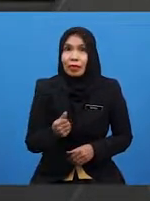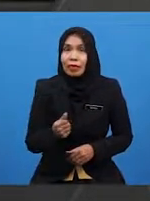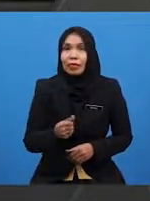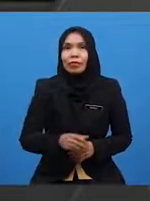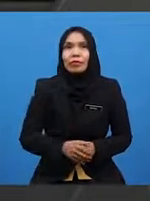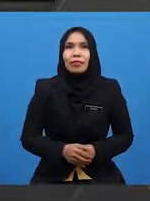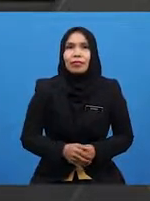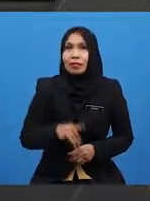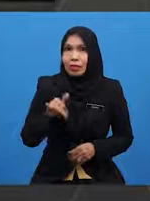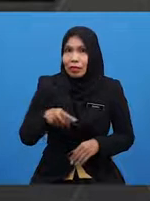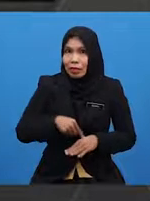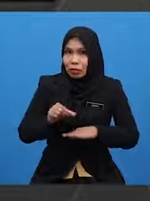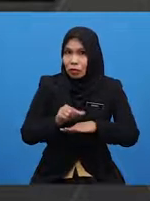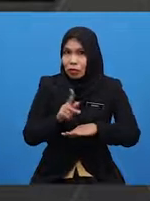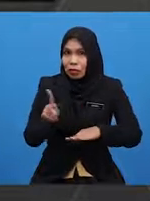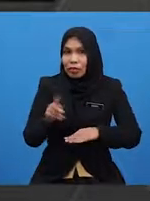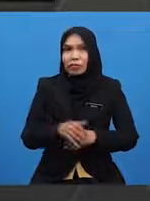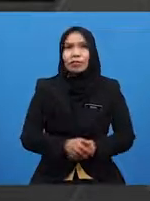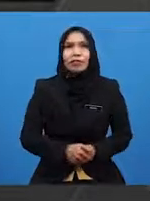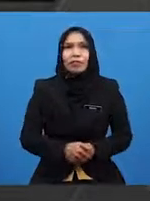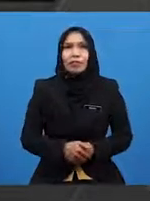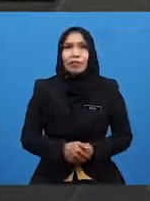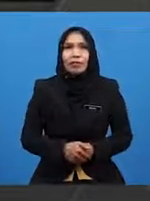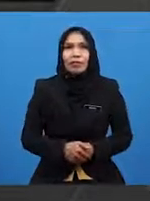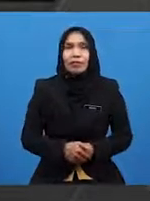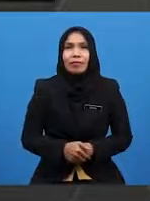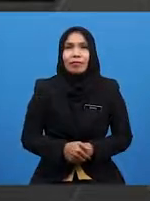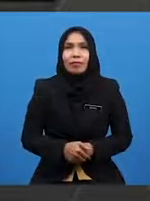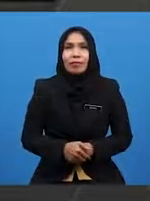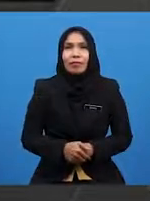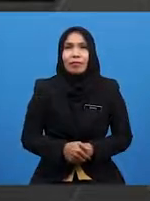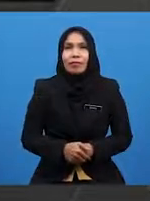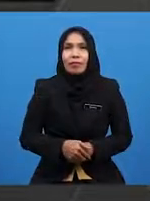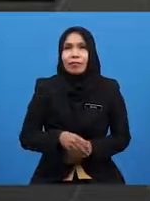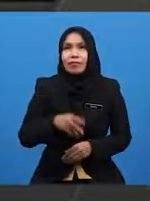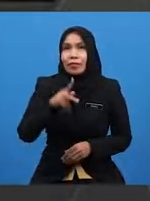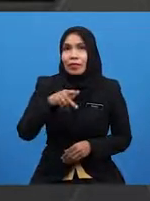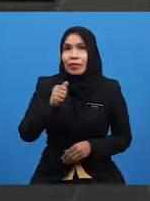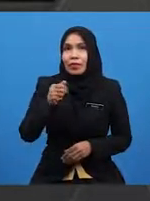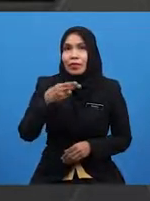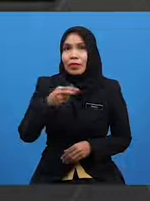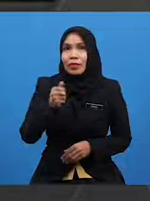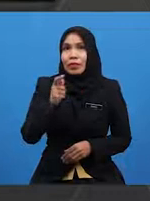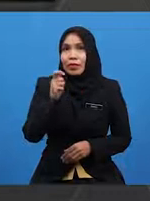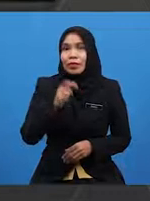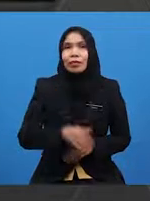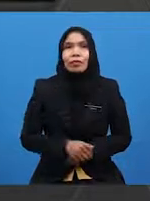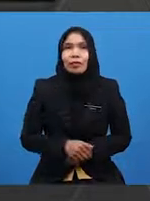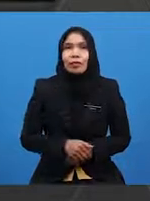Alat yang digunakan terdiri daripada pahat, pemukul,